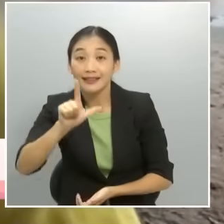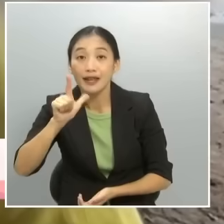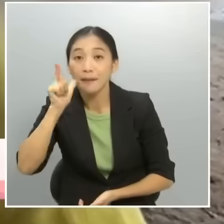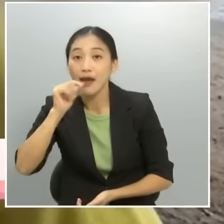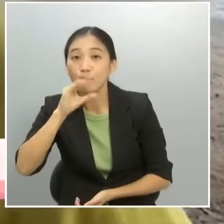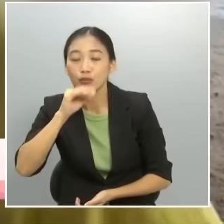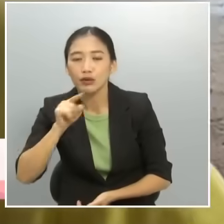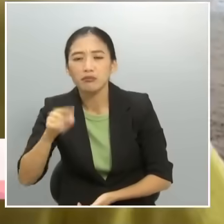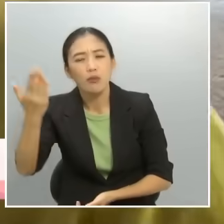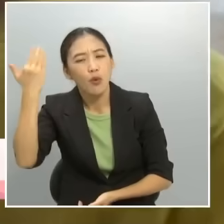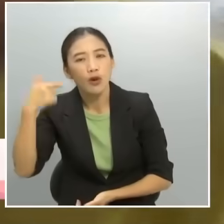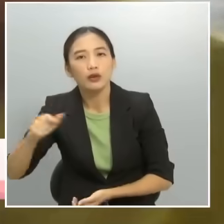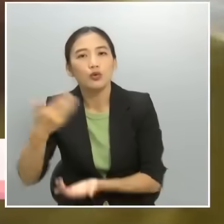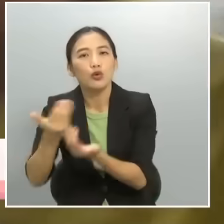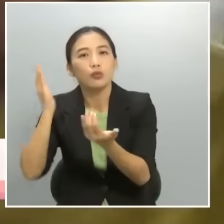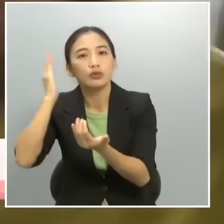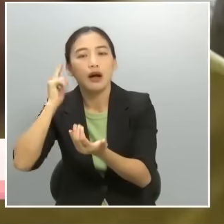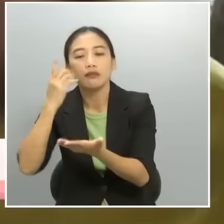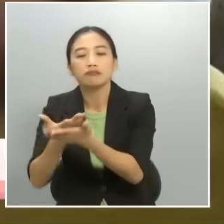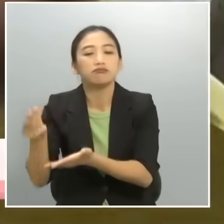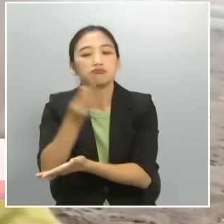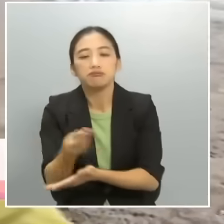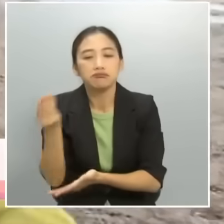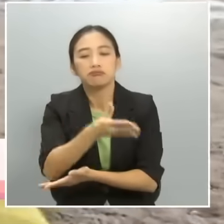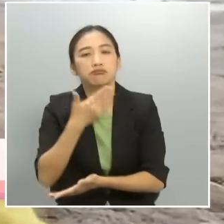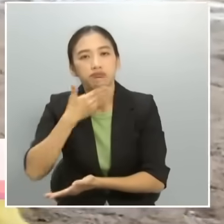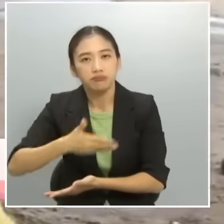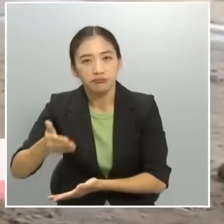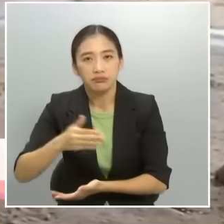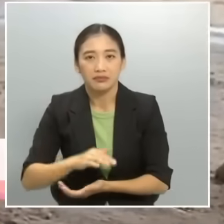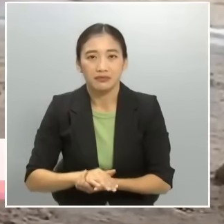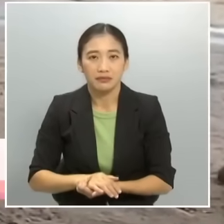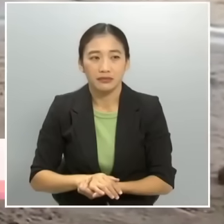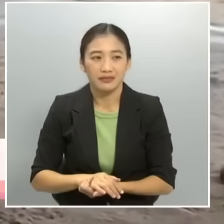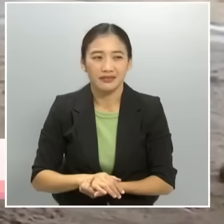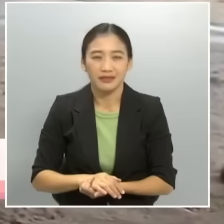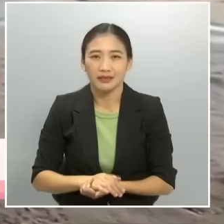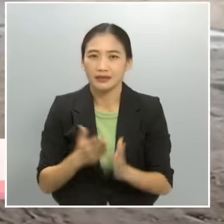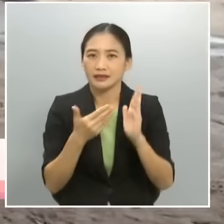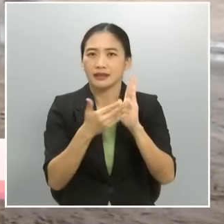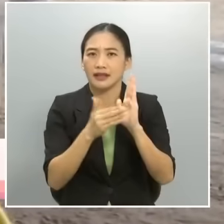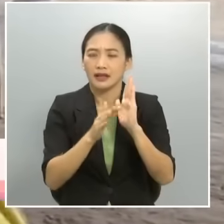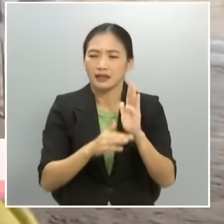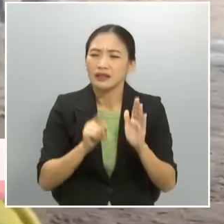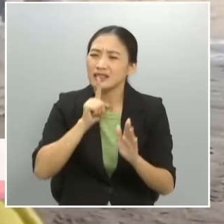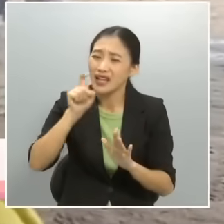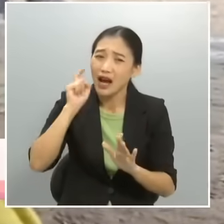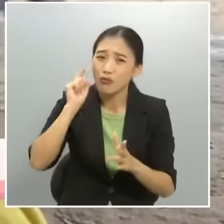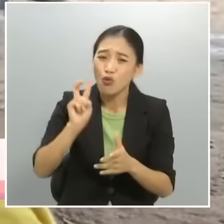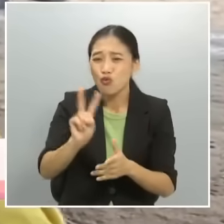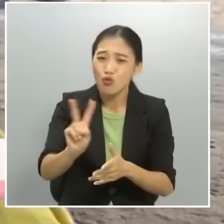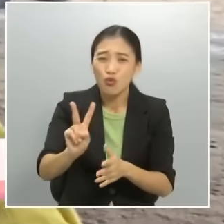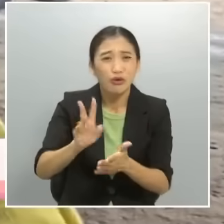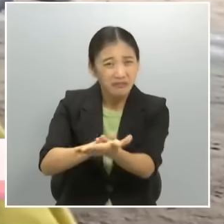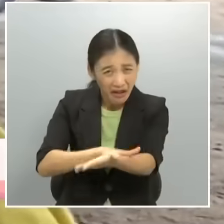มันบ่เครียดมันเสียวยั่งเดี๋ยวมันอยากฆ่าดอกมันเสียวตั้งหาก แกคบกับผู้หญิงคนนี้โดนบ่ จักปี คือกันแต่จะบ่รู้ว่าเขานัดพบกัน